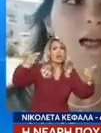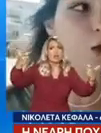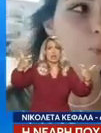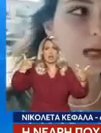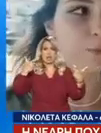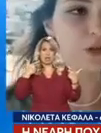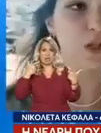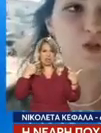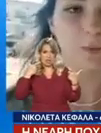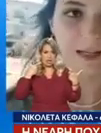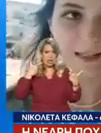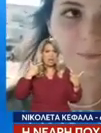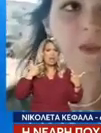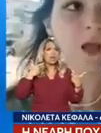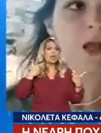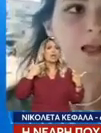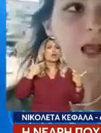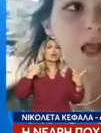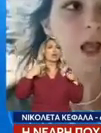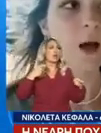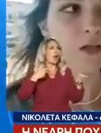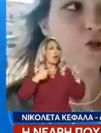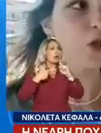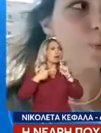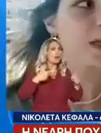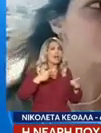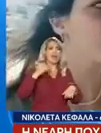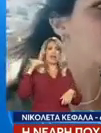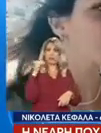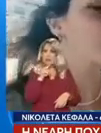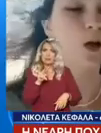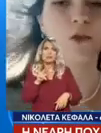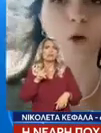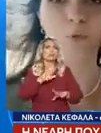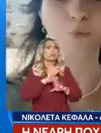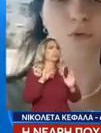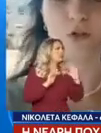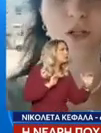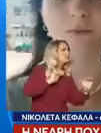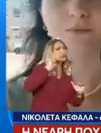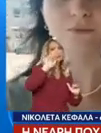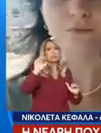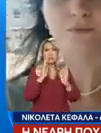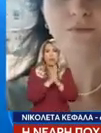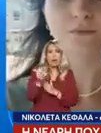την άλλη την κοπέλα που βρίσκονταν στο μαγαζί και αμέσως ειδοποιήσαμε και γύρω ανθρώπους που